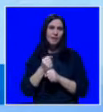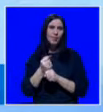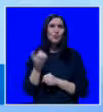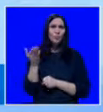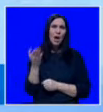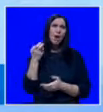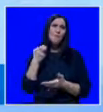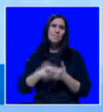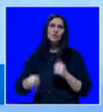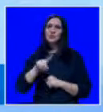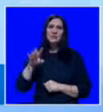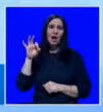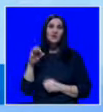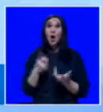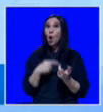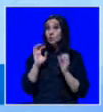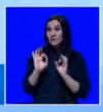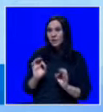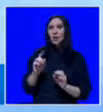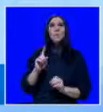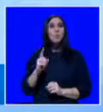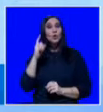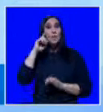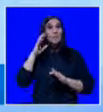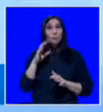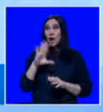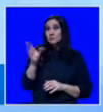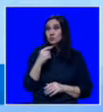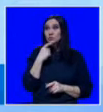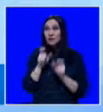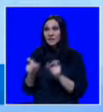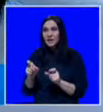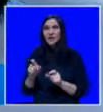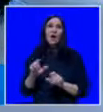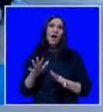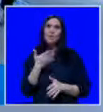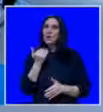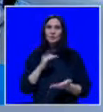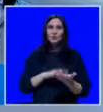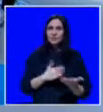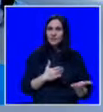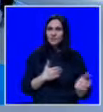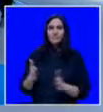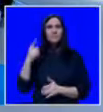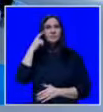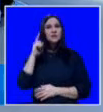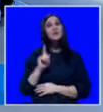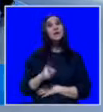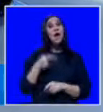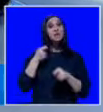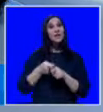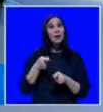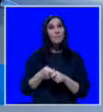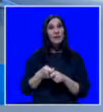тях, просто са некачествени. Колко са верни, аз мога да предполагам всичко за всеки, но ако нямаш доказателства. Смятате ли, че трябва да се